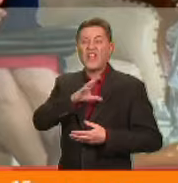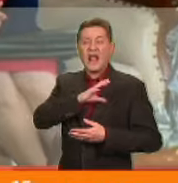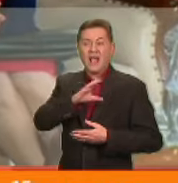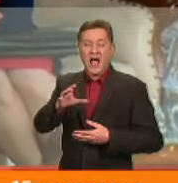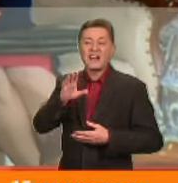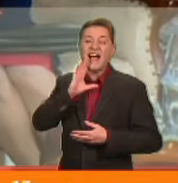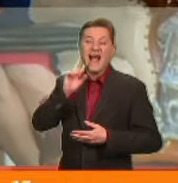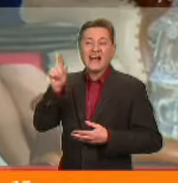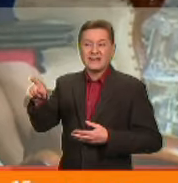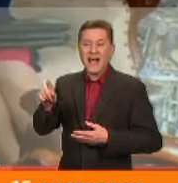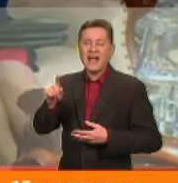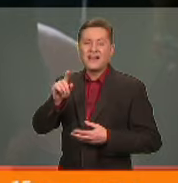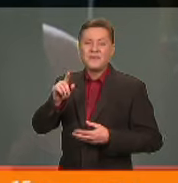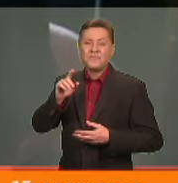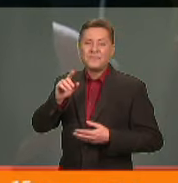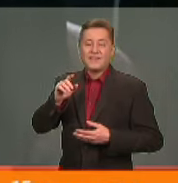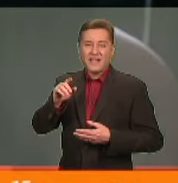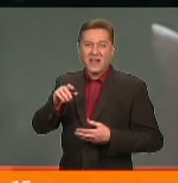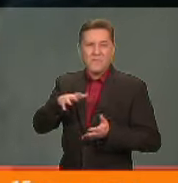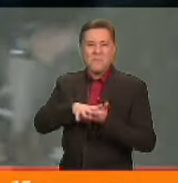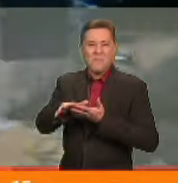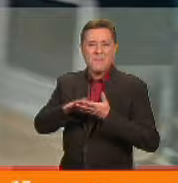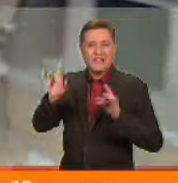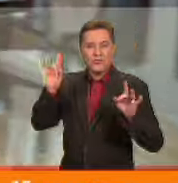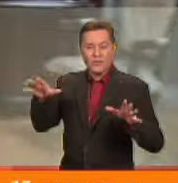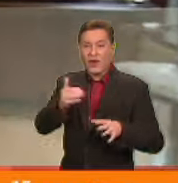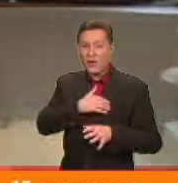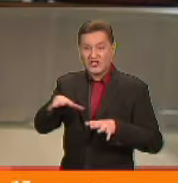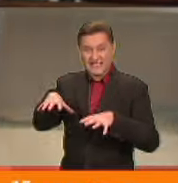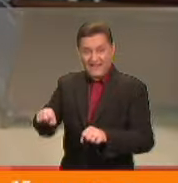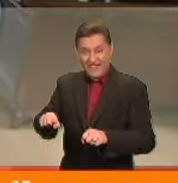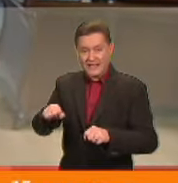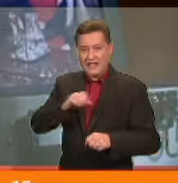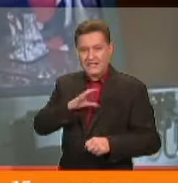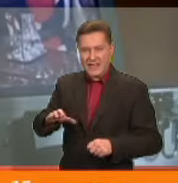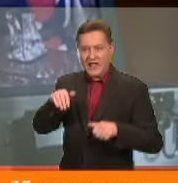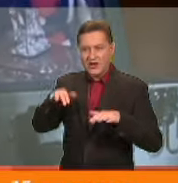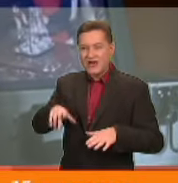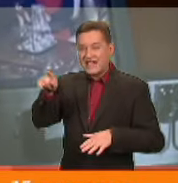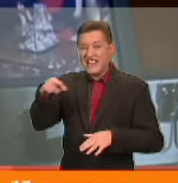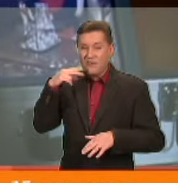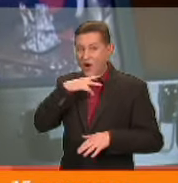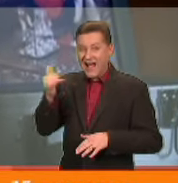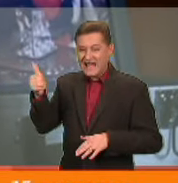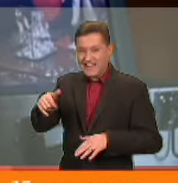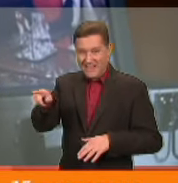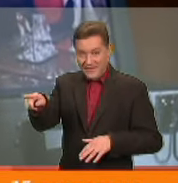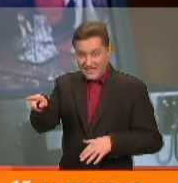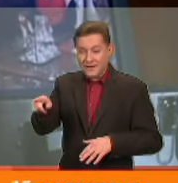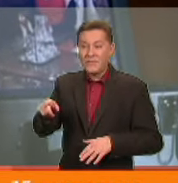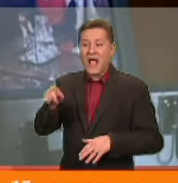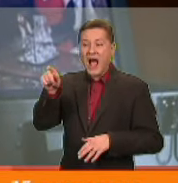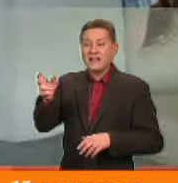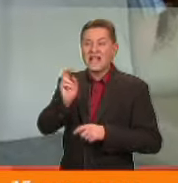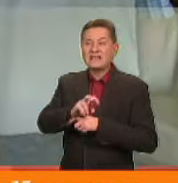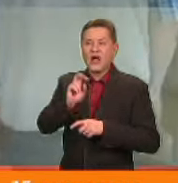она сестра-мотовка и хочет завладеть всем состоянием. А потому решается его отравить. Как-то так. Она заходит, Витя,